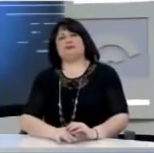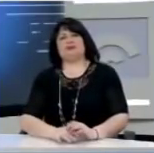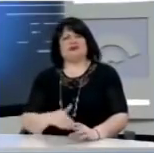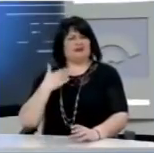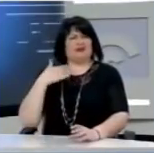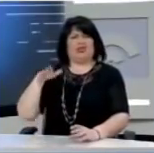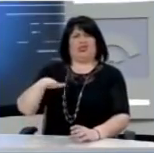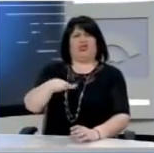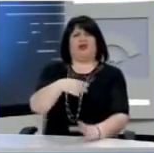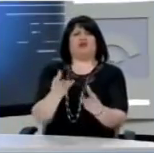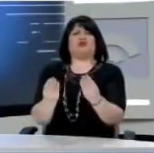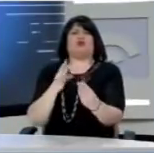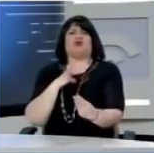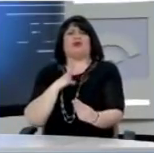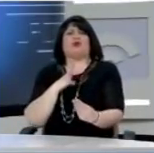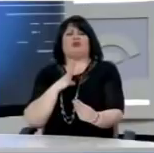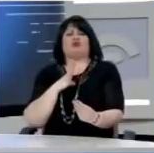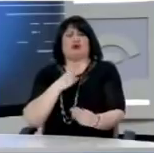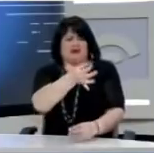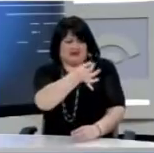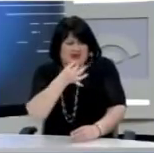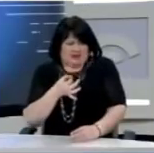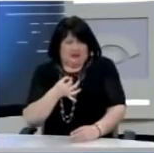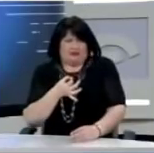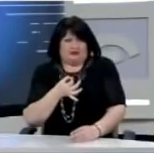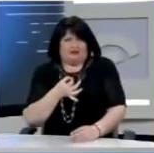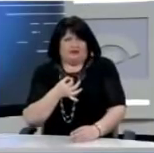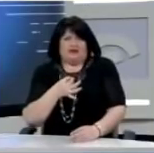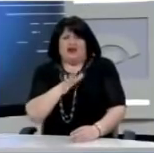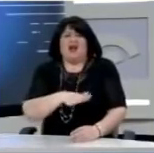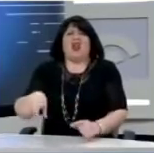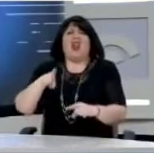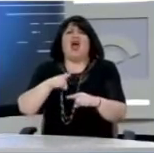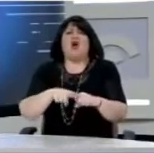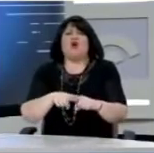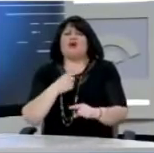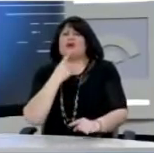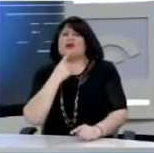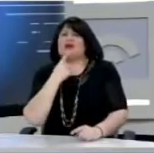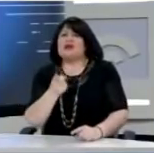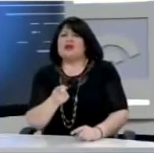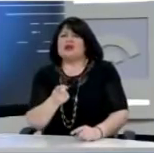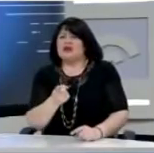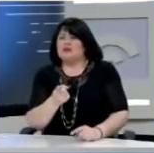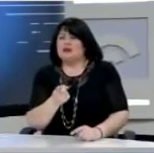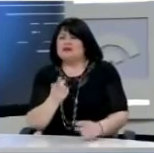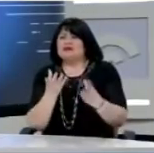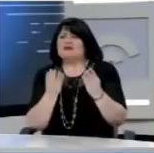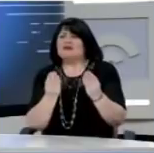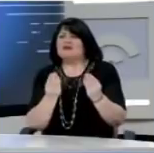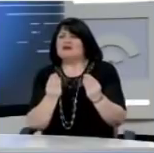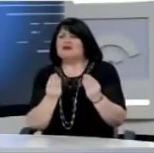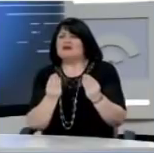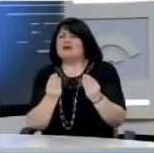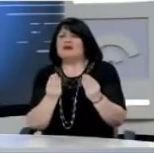για τους πολλούς. Τη μία αναφερθήκατε στο λαό με τον όρο, στην πλειοψηφία του λαού, με τον όρο